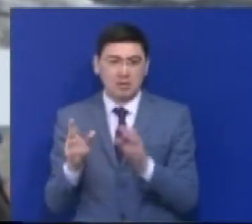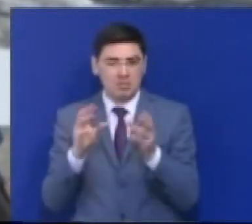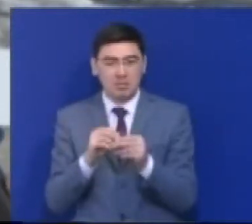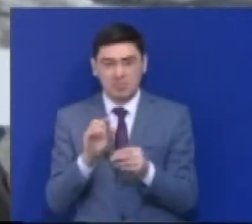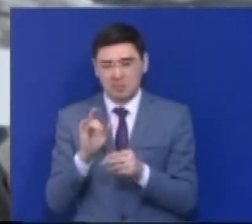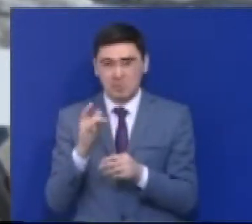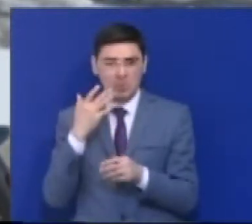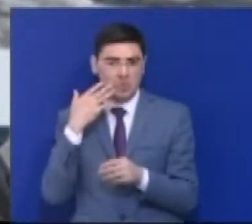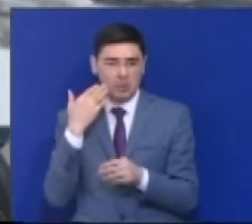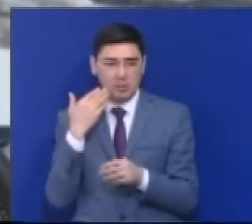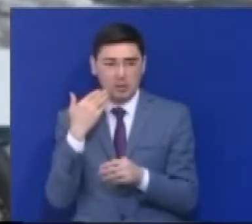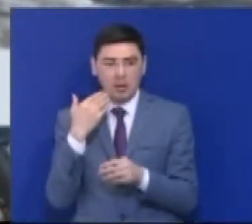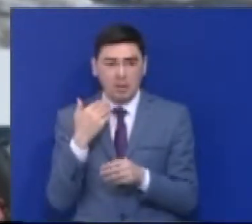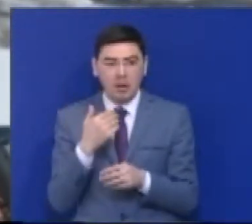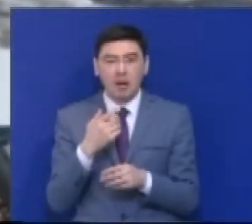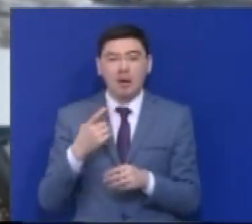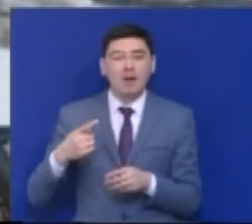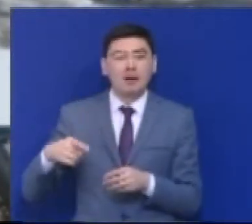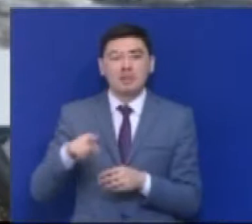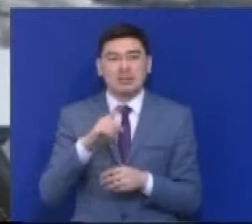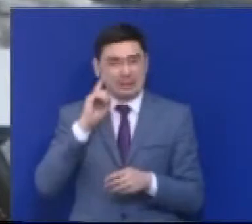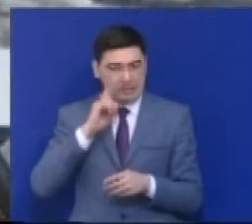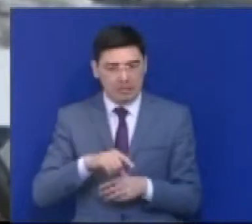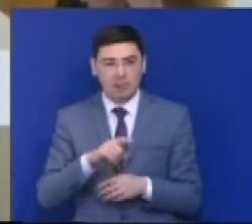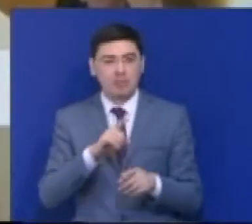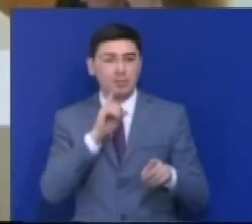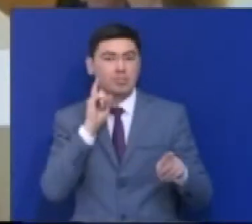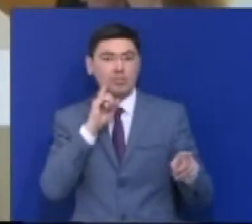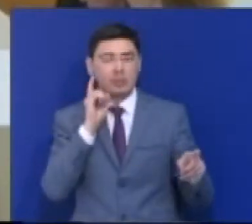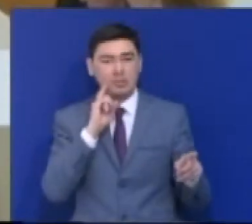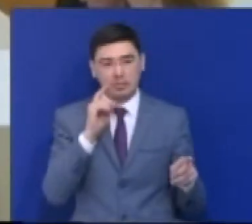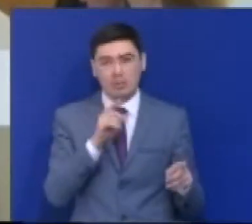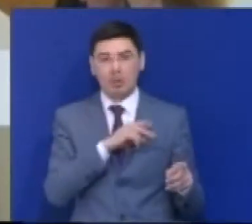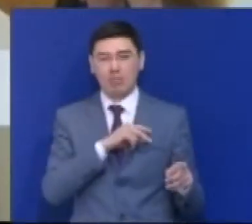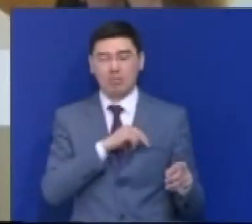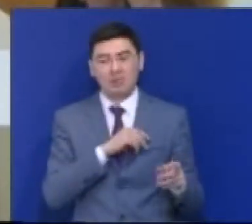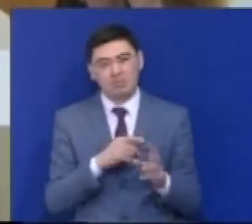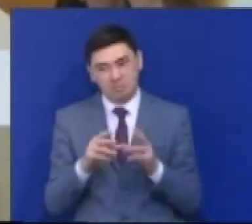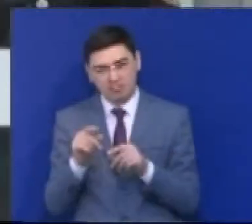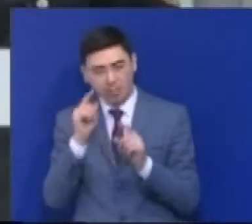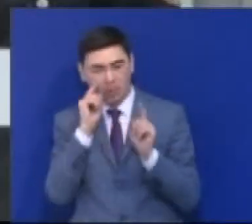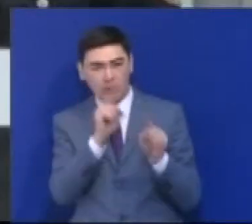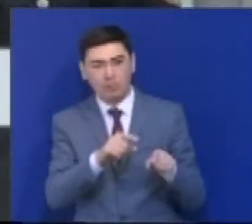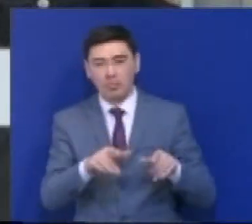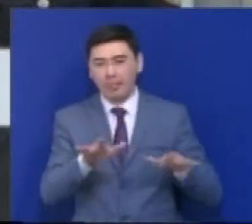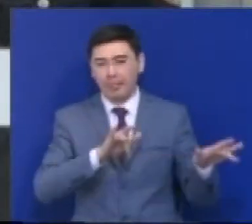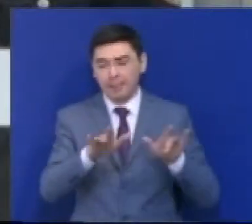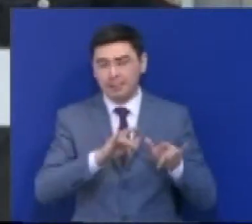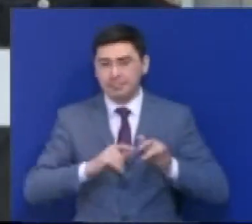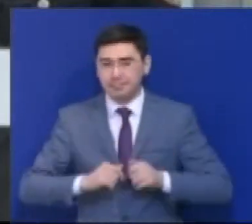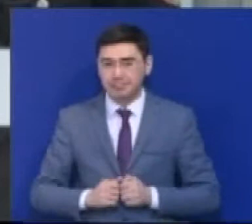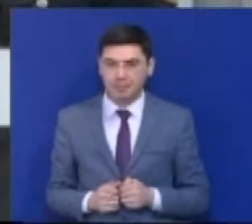ондай жағдайлар. Оның үстіне олар біздің ең өкінетін жастар болып табылады. Ішкі істер басқармасында кәсіби қалта ұрылар есепте